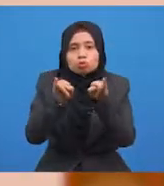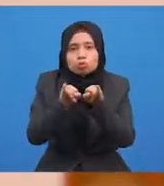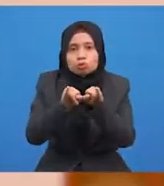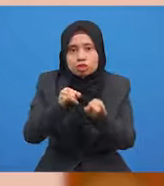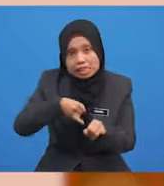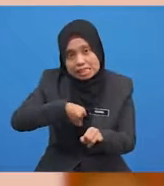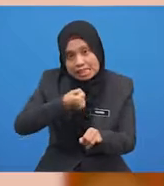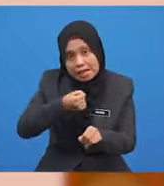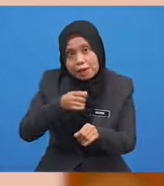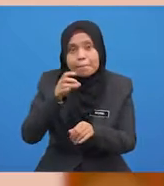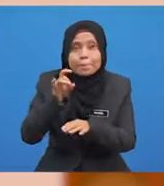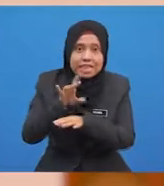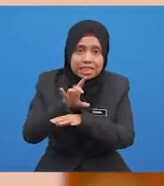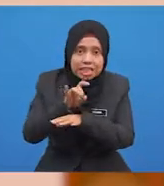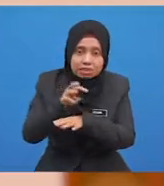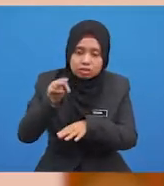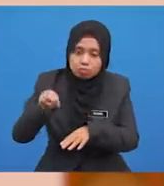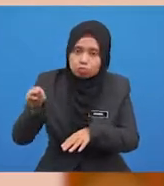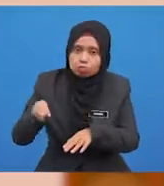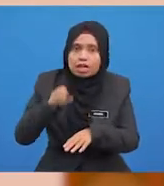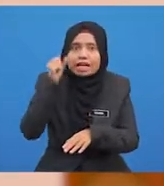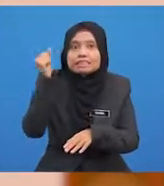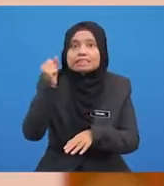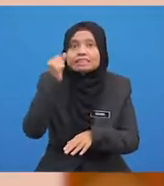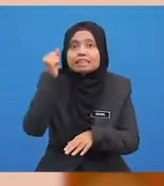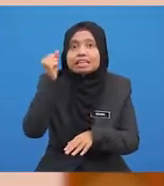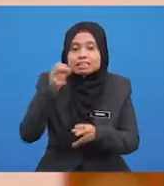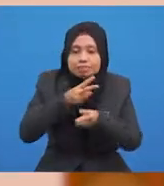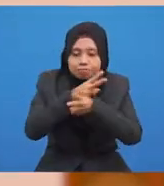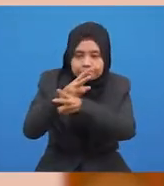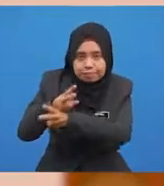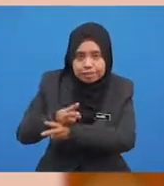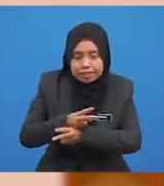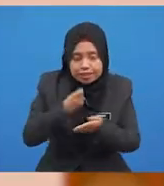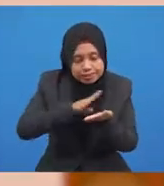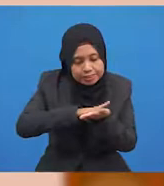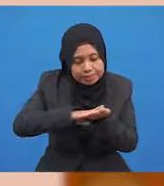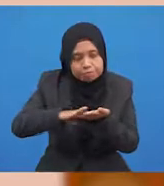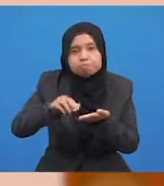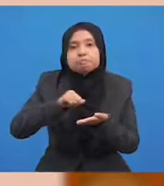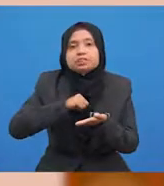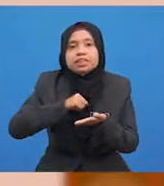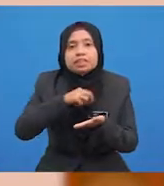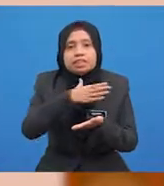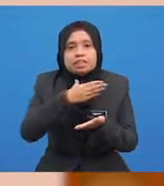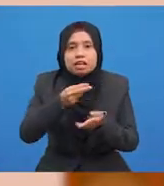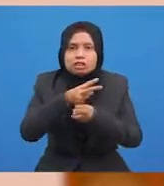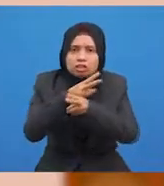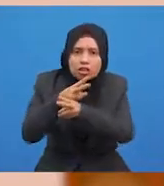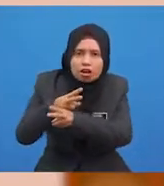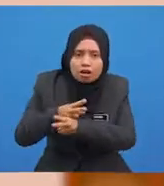ingin menasihati murid-murid agar sentiasa menjaga kebersihan diri dan